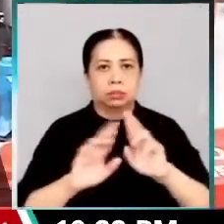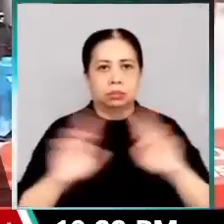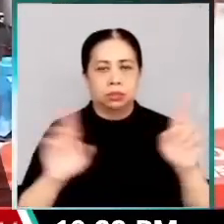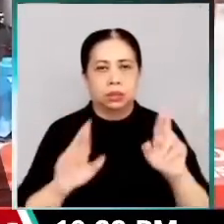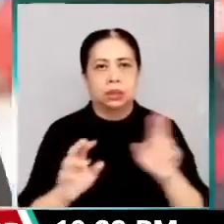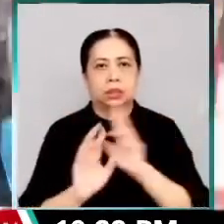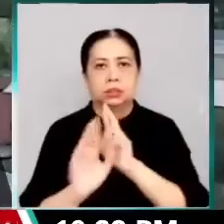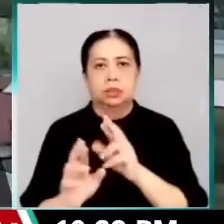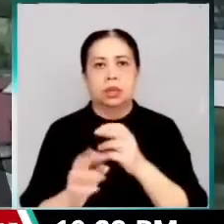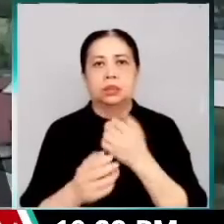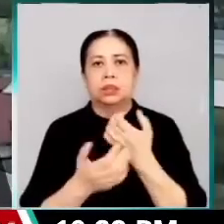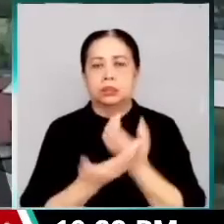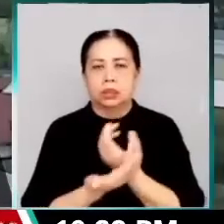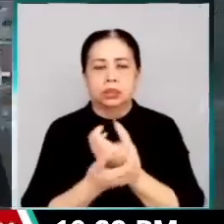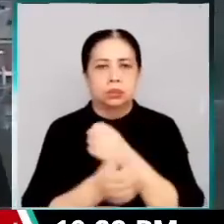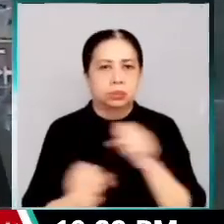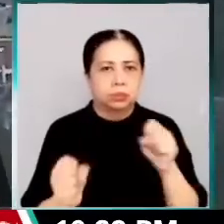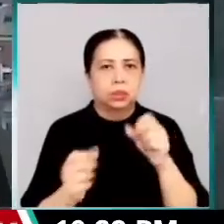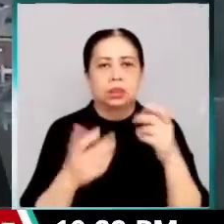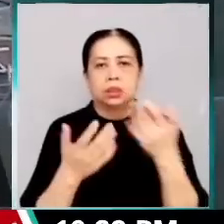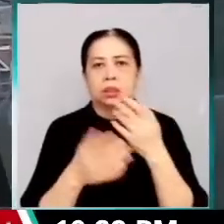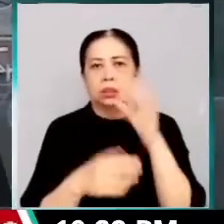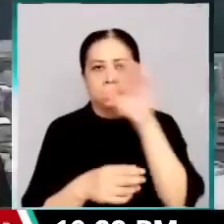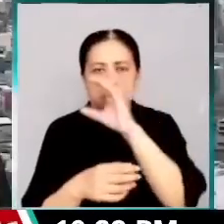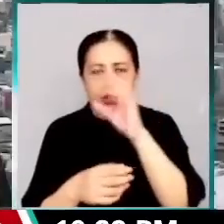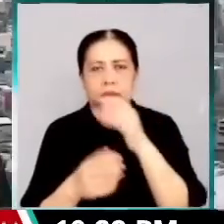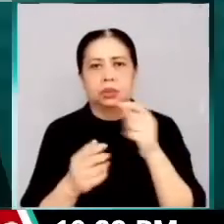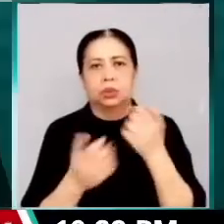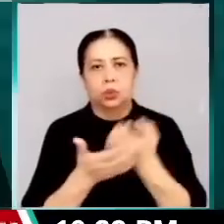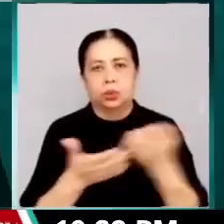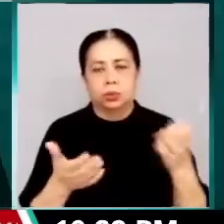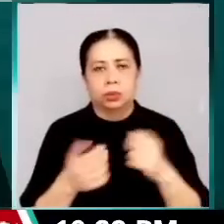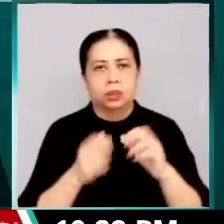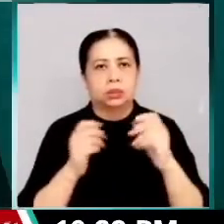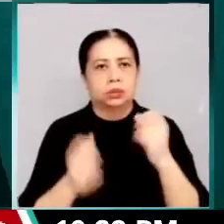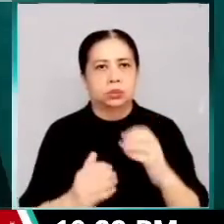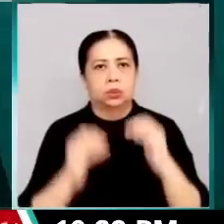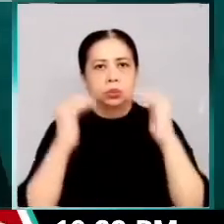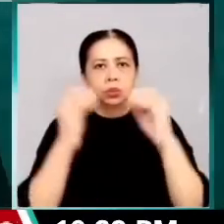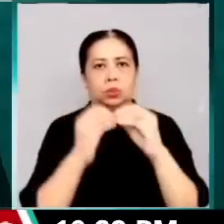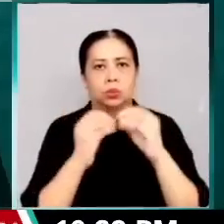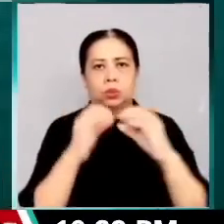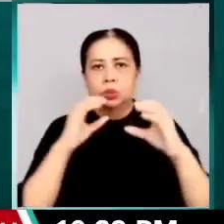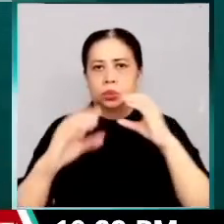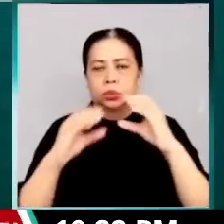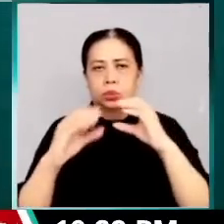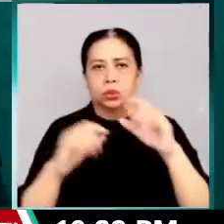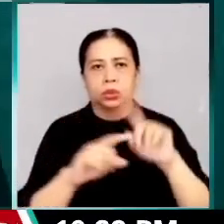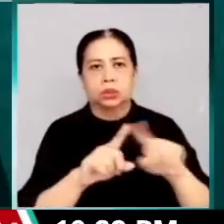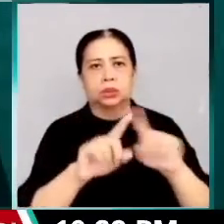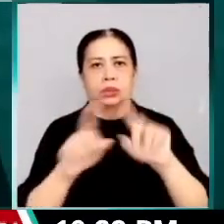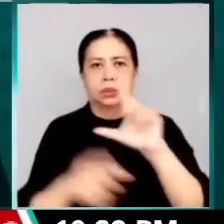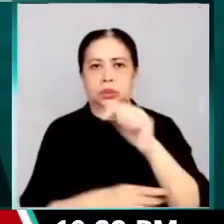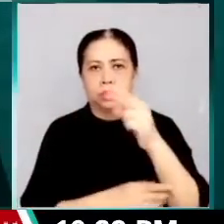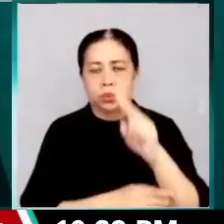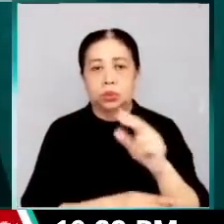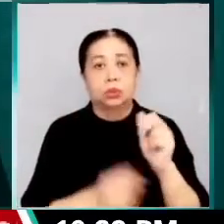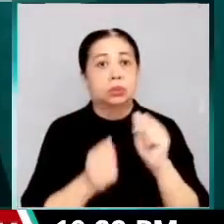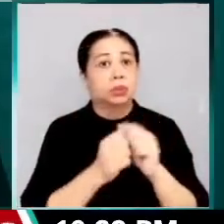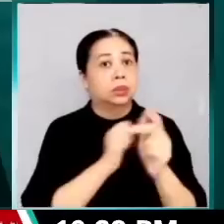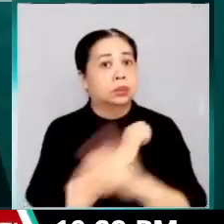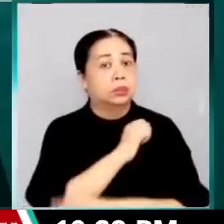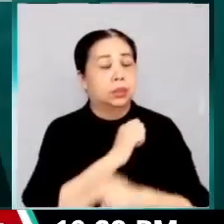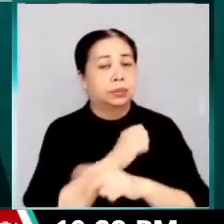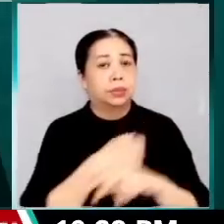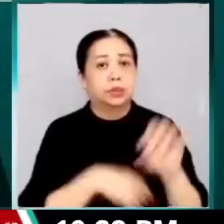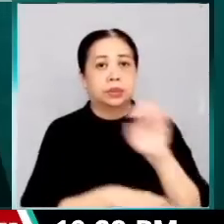sa Metro Manila. Pinaigting na rin ang koordinasyon at komunikasyon sa mga lokal na pamahalaan. Maging ang mga probinsya sa Eastern Visayas, naka-alerto